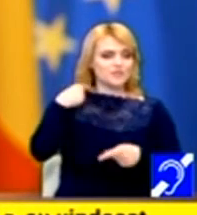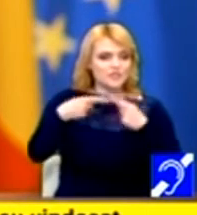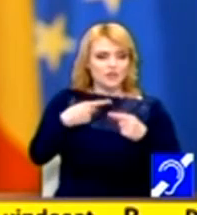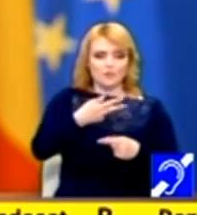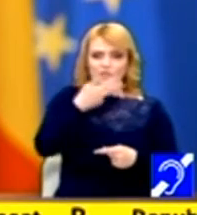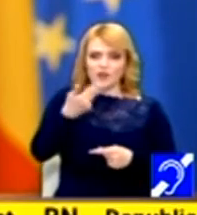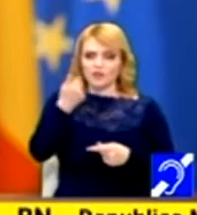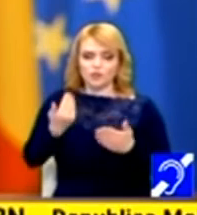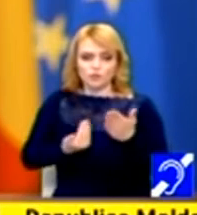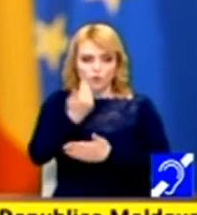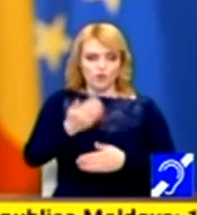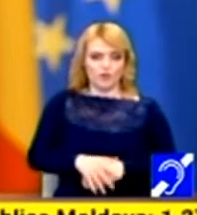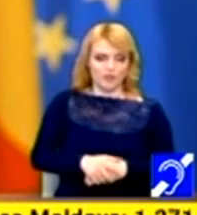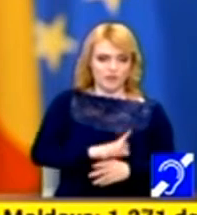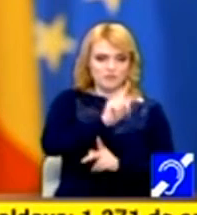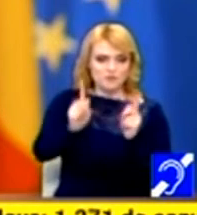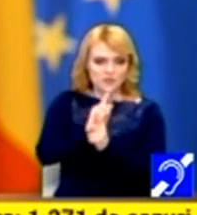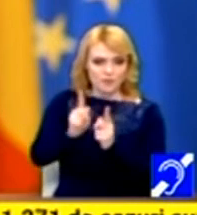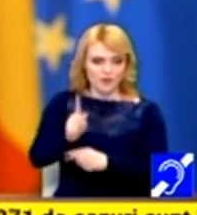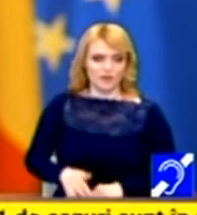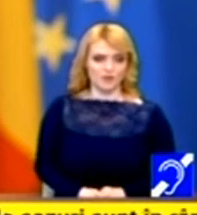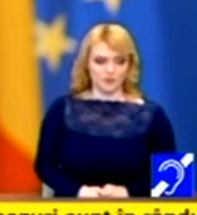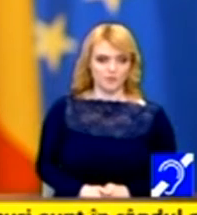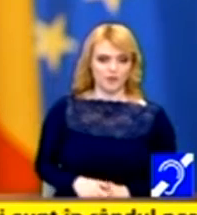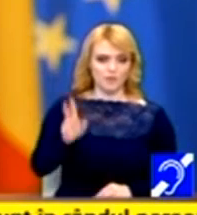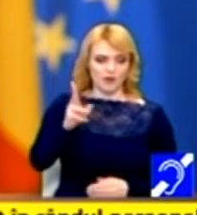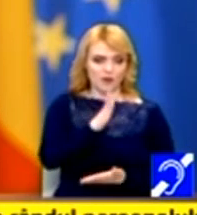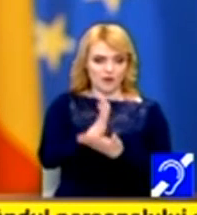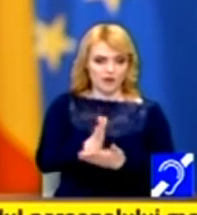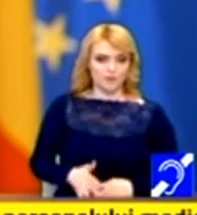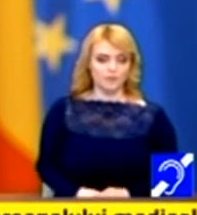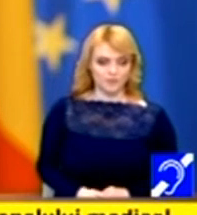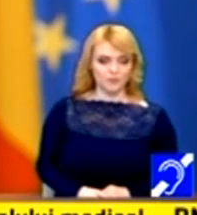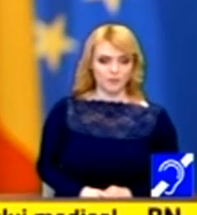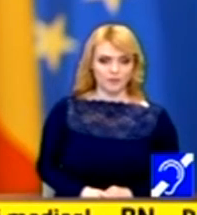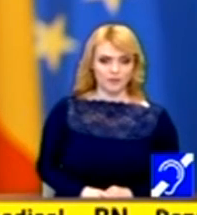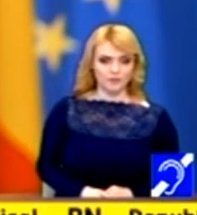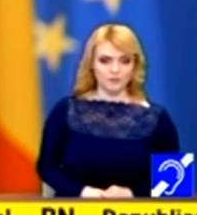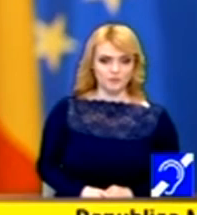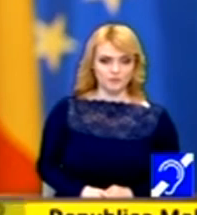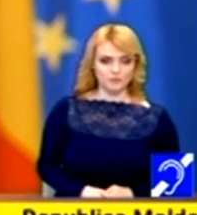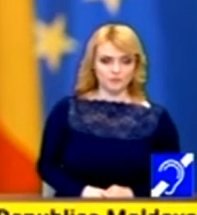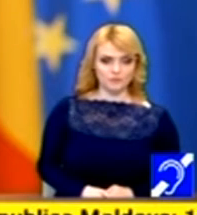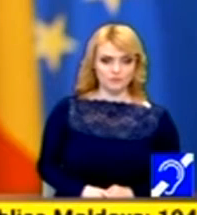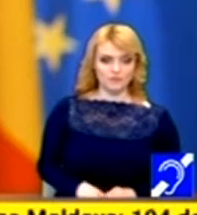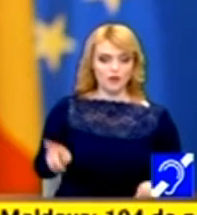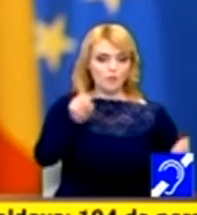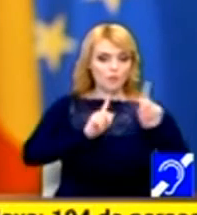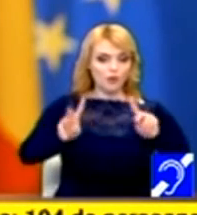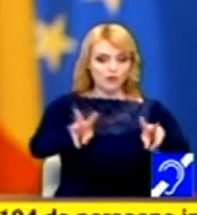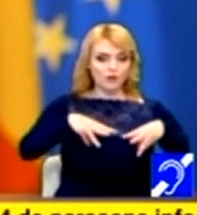permanent la puținele resurse legislative pe care le are la dispoziție, în timp ce în